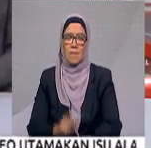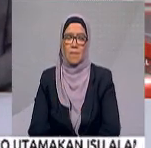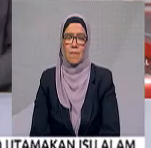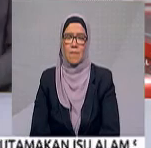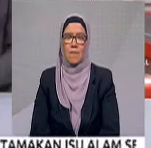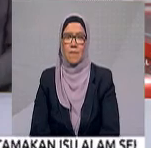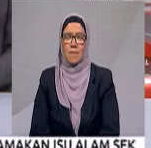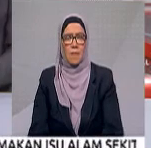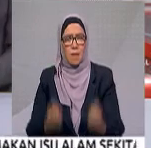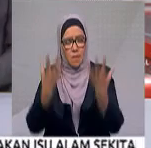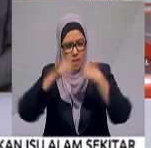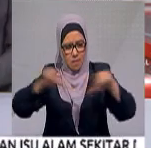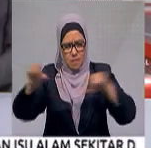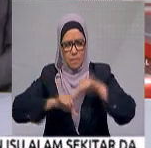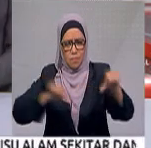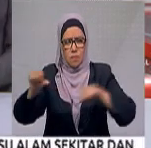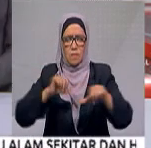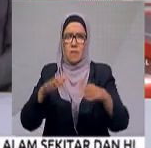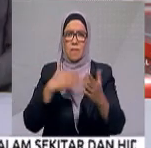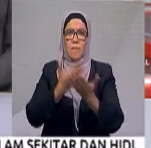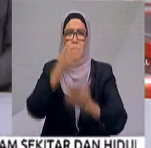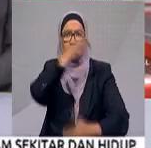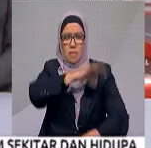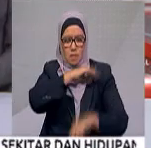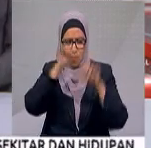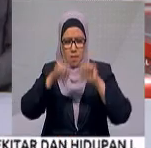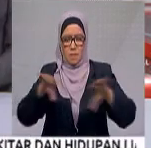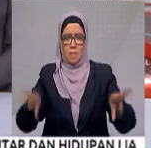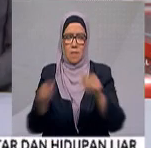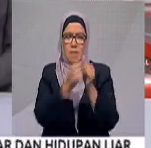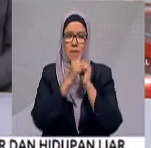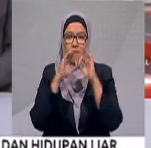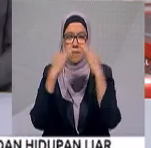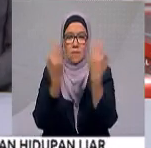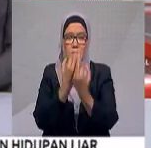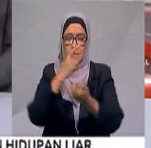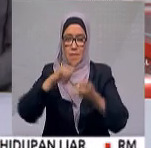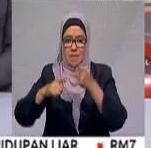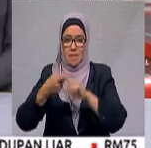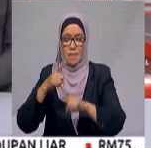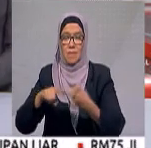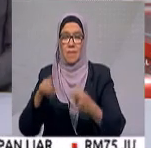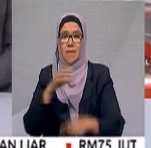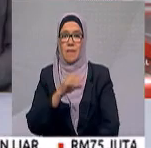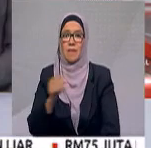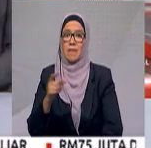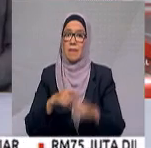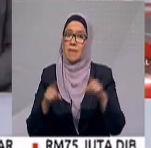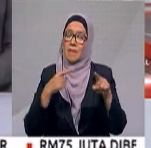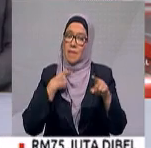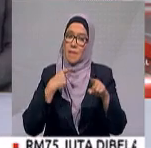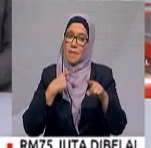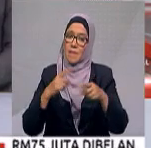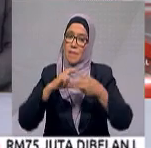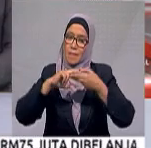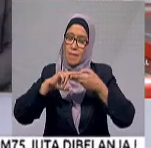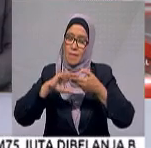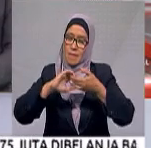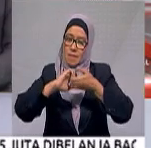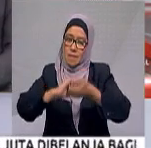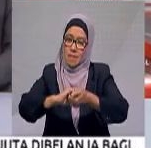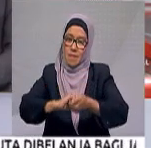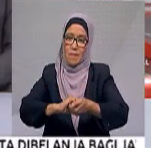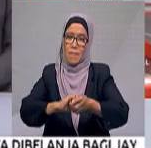Banyak aktiviti bermanfaat dapat dilakukan di hujung minggu bersama keluarga dan rakan taulan. Selain itu, hubungan silaturahim dapat